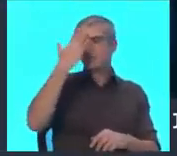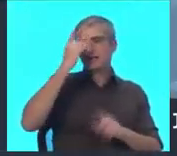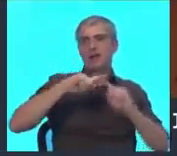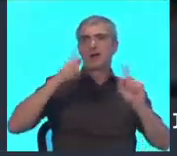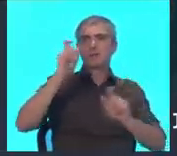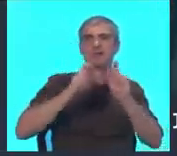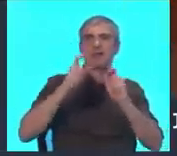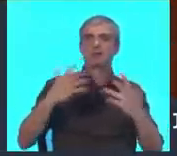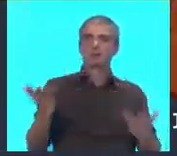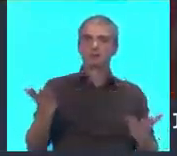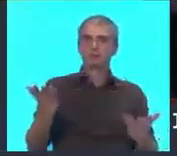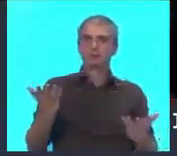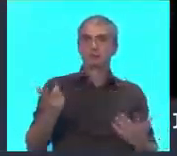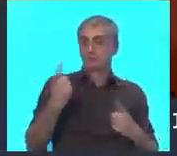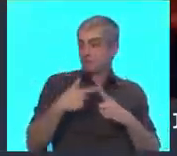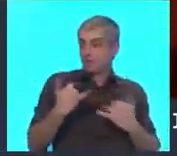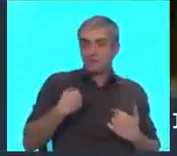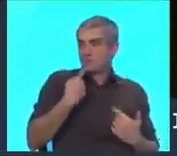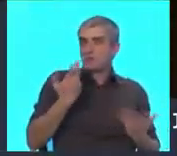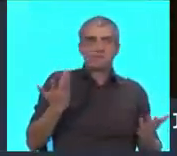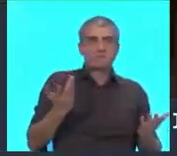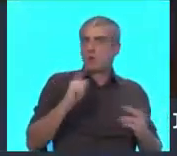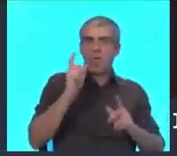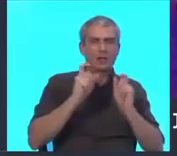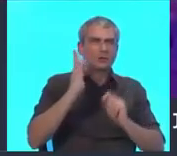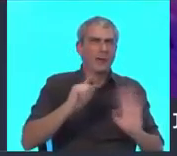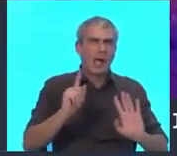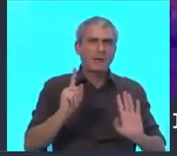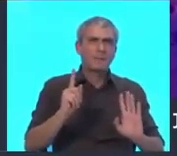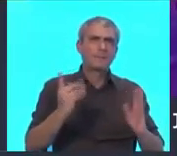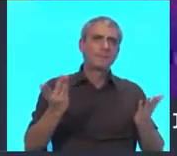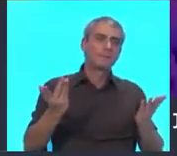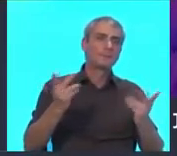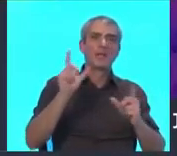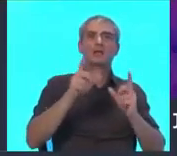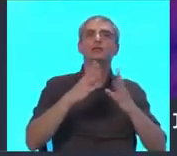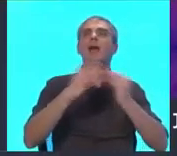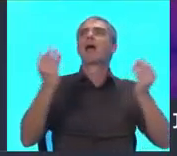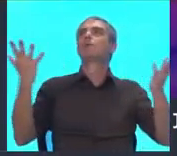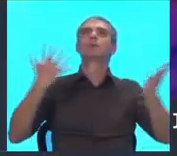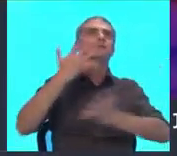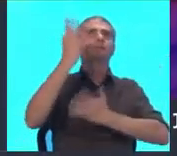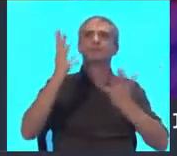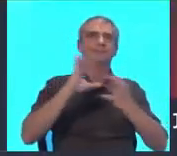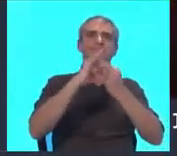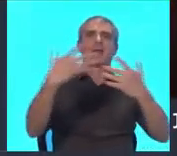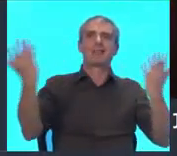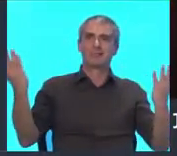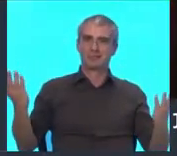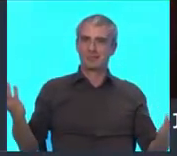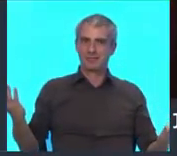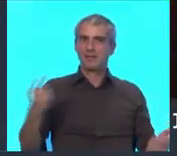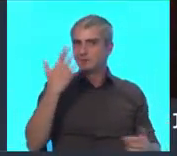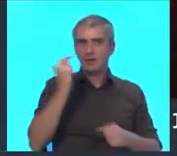אנשים. ועד היום אני אומרת, לא אנשים רעים בכלל, אנשים עבודים. זה היה